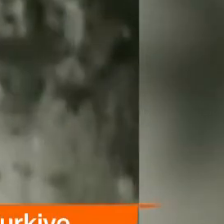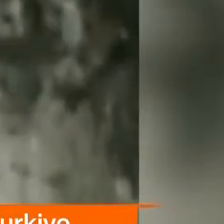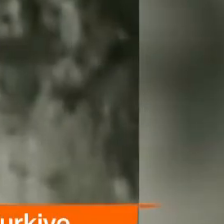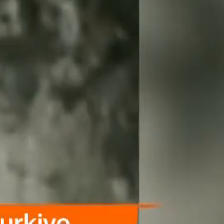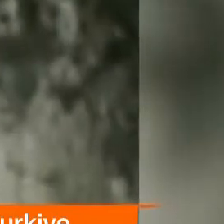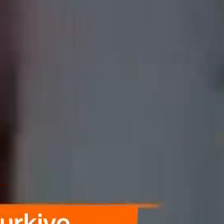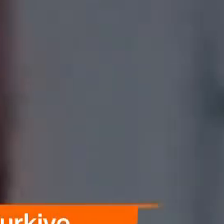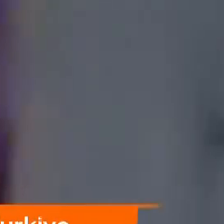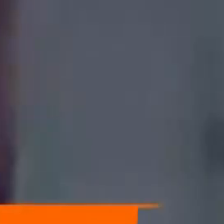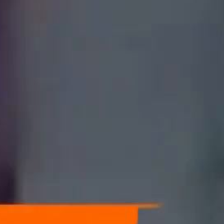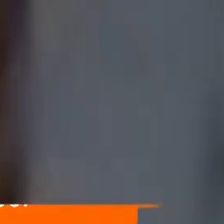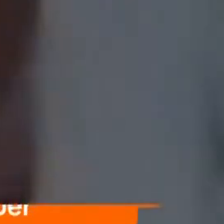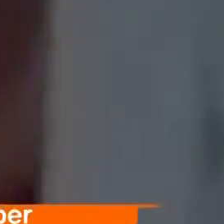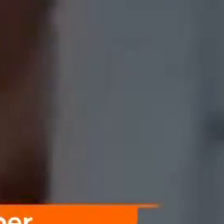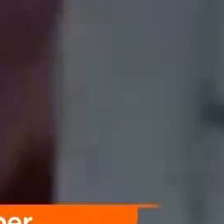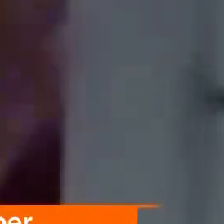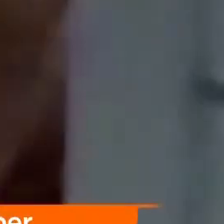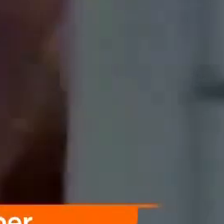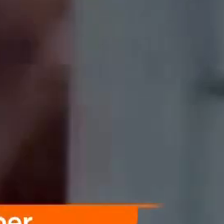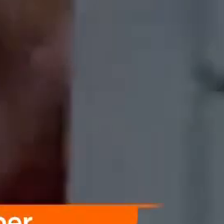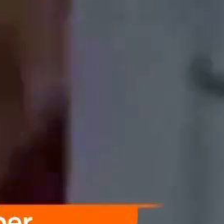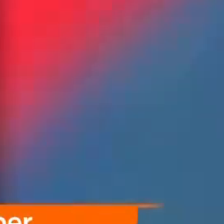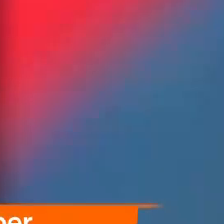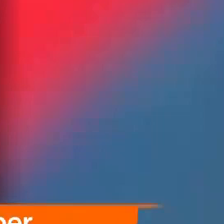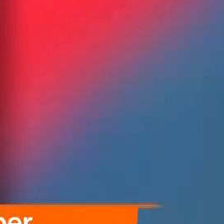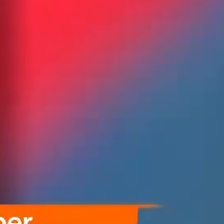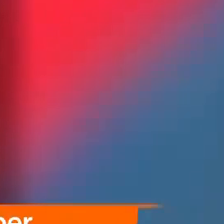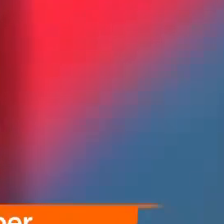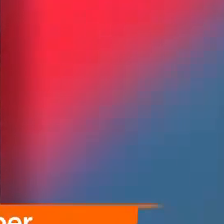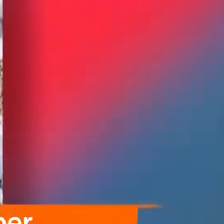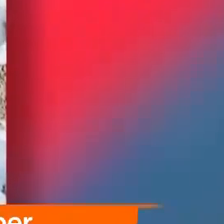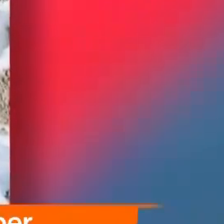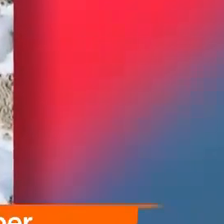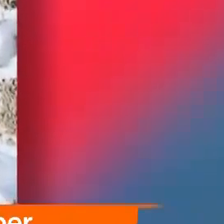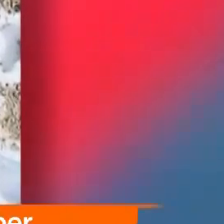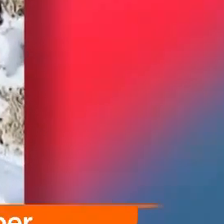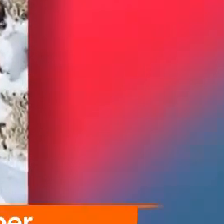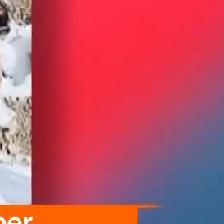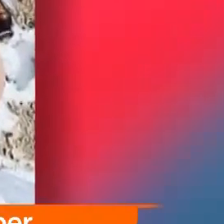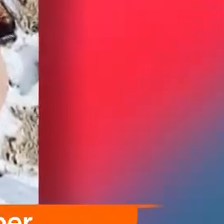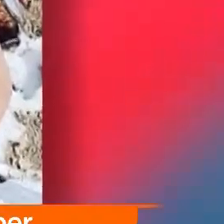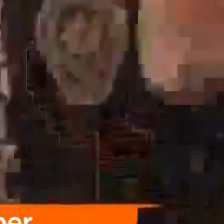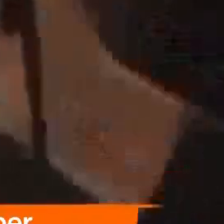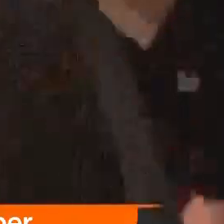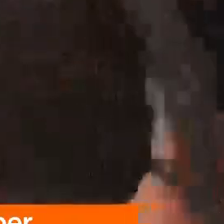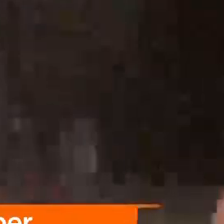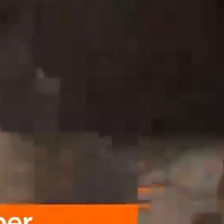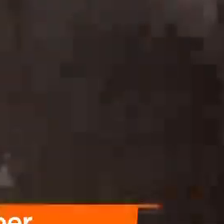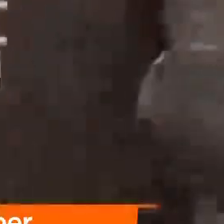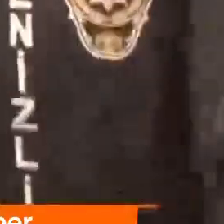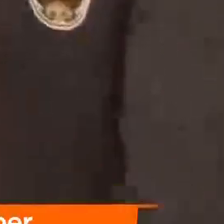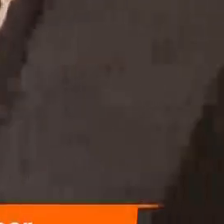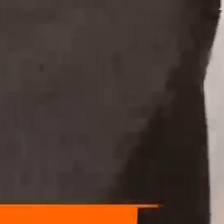Yanlışlıkla ezdim dedi, cansız bedeninin başında ağladı. Denizli'deki dehşetin sırrı çözüldü. ATV Haber